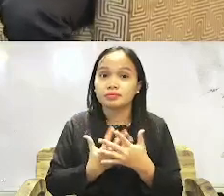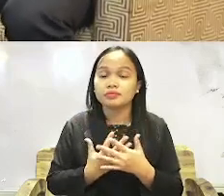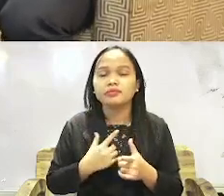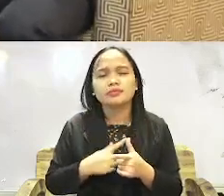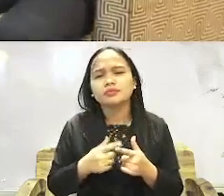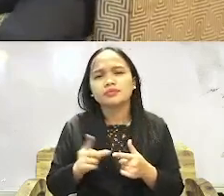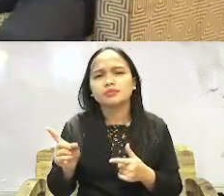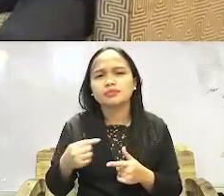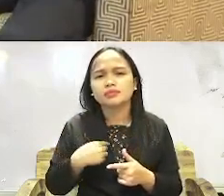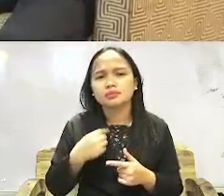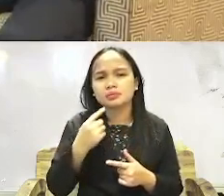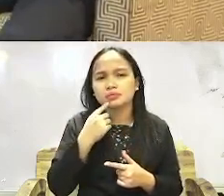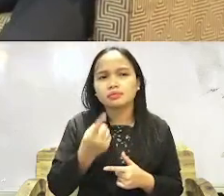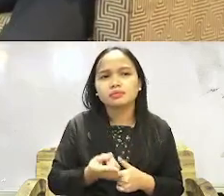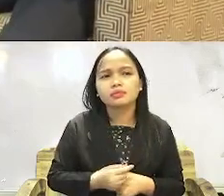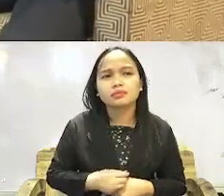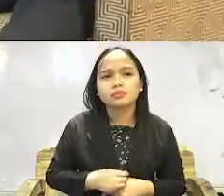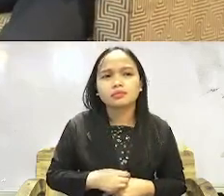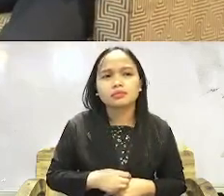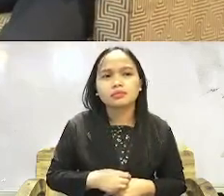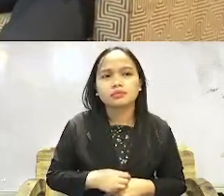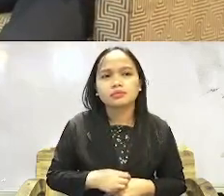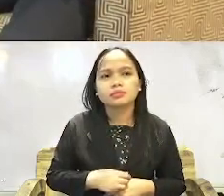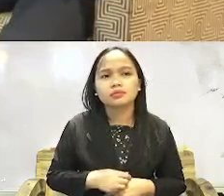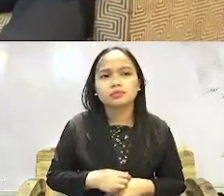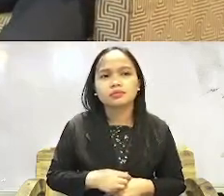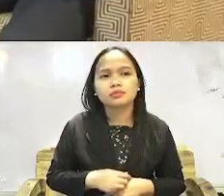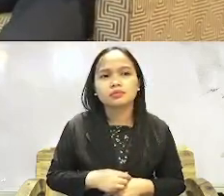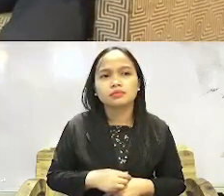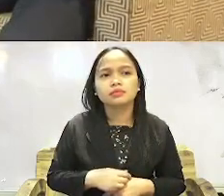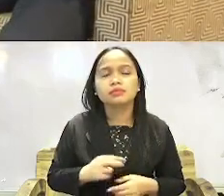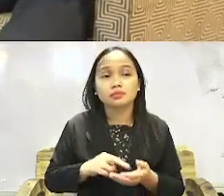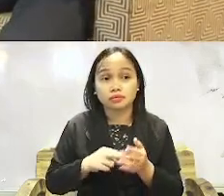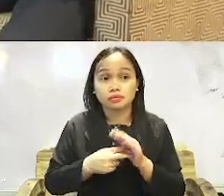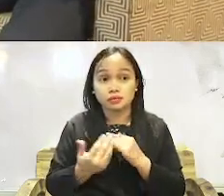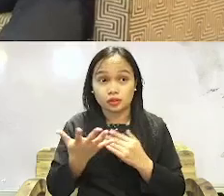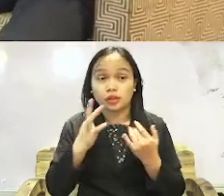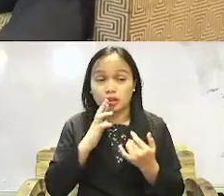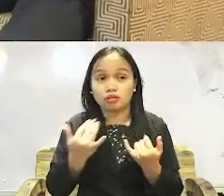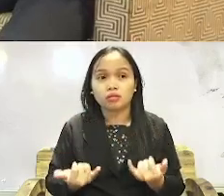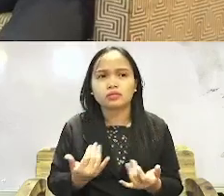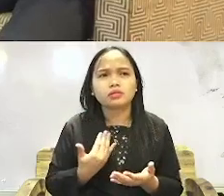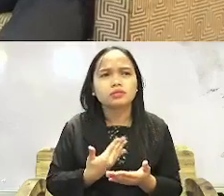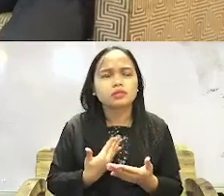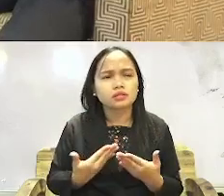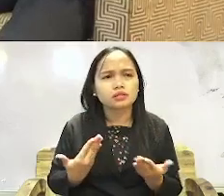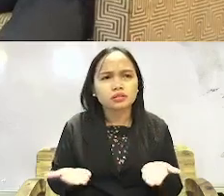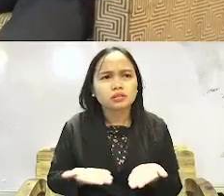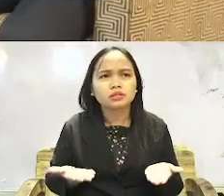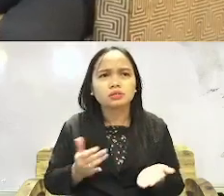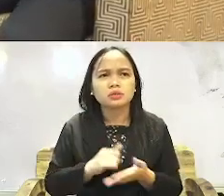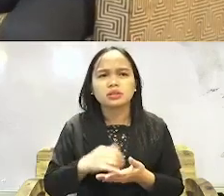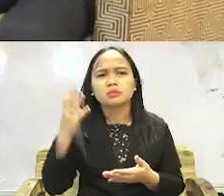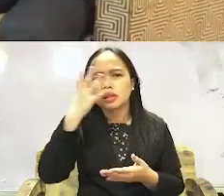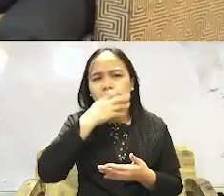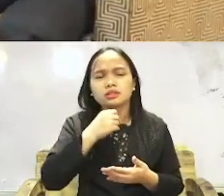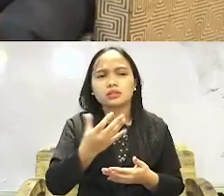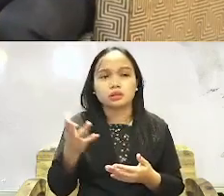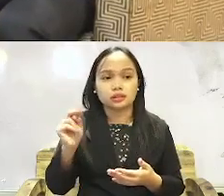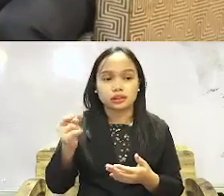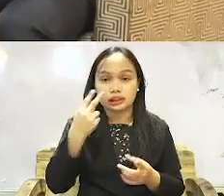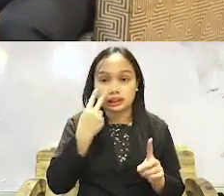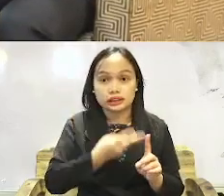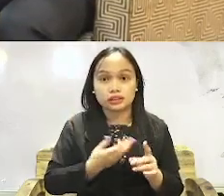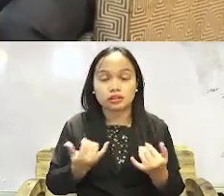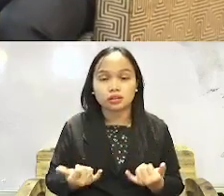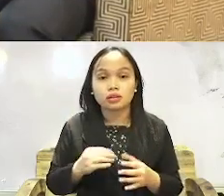Hindi, sabihin natin ganun. Okay? Sabihin natin nandiyan ka ngayon. Ang pinakamaganda na makita mo ngayon sa